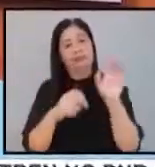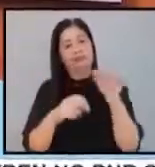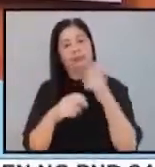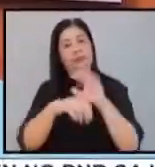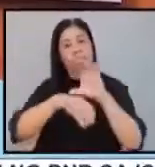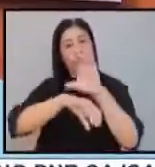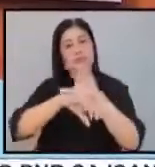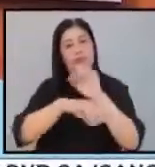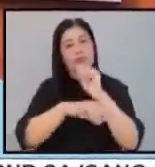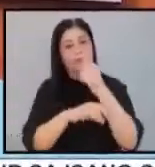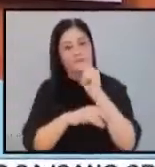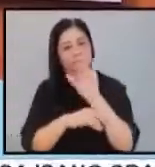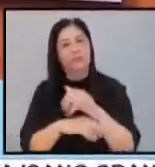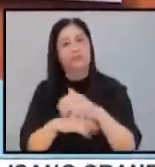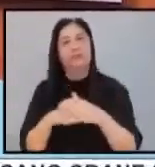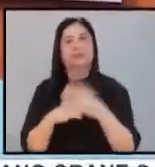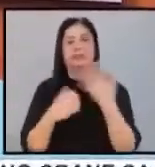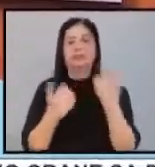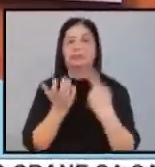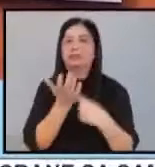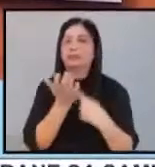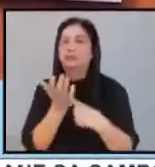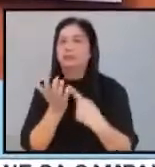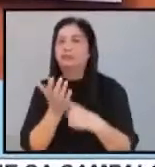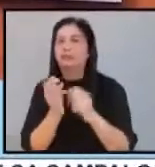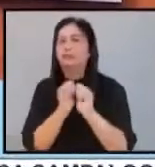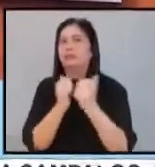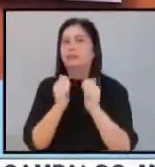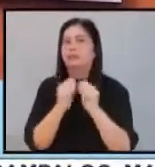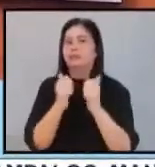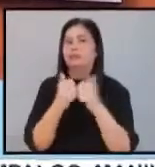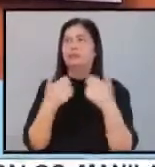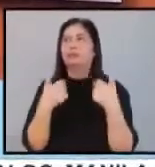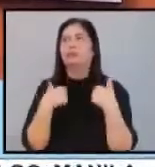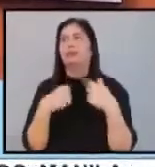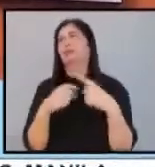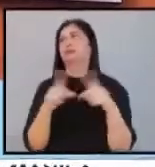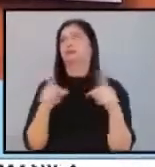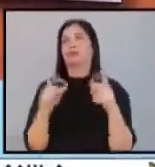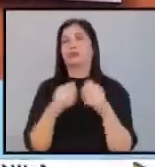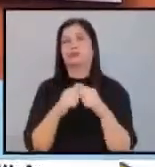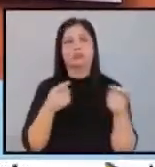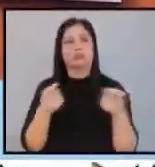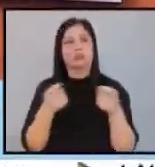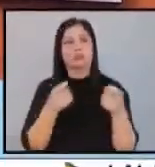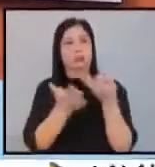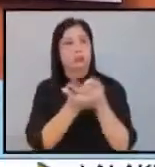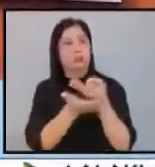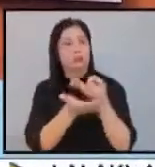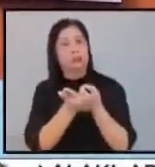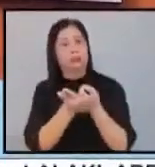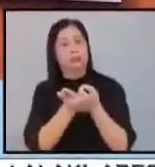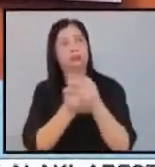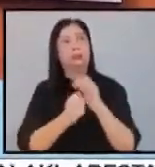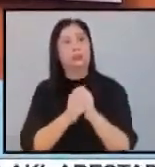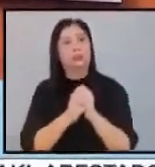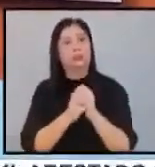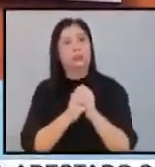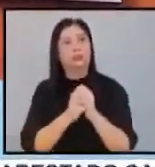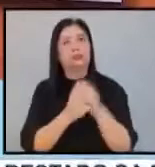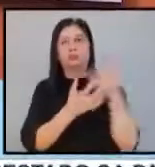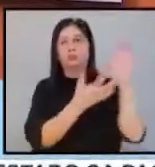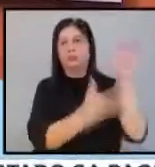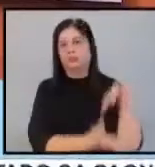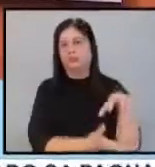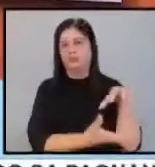no? Ito, pag-usapan din natin, paano po nagkakaiba yung pag-manage sa finances ng may kaya o mayaman at saka